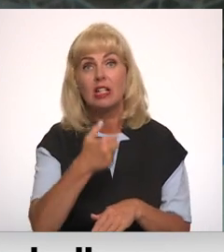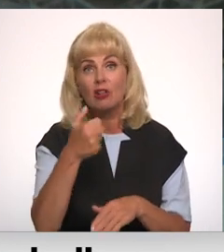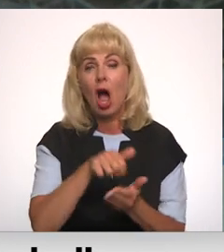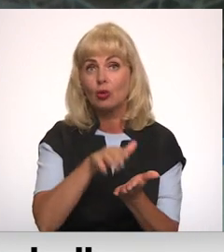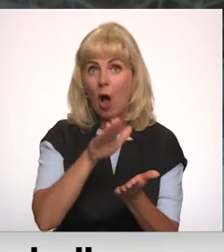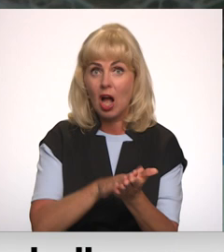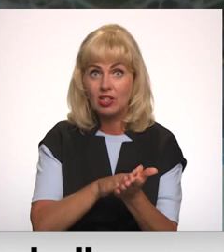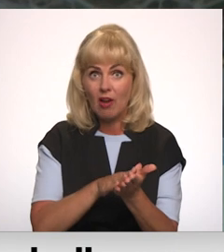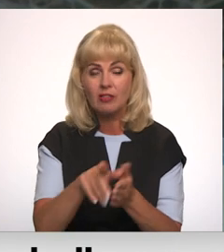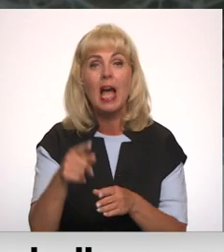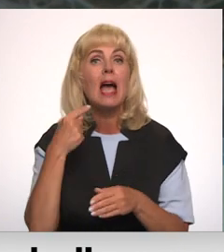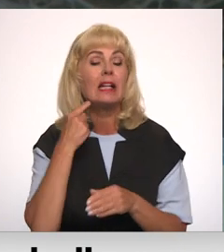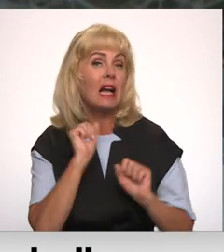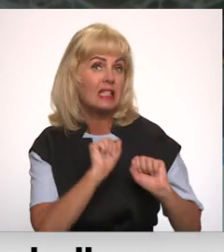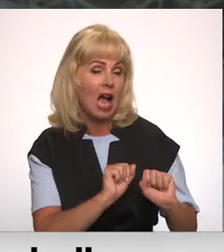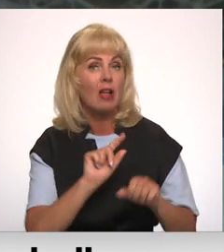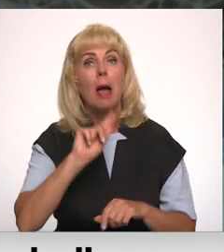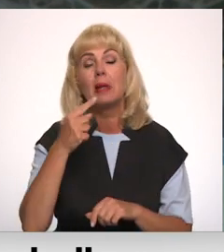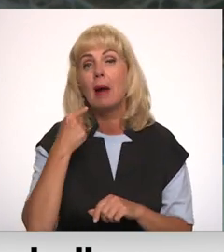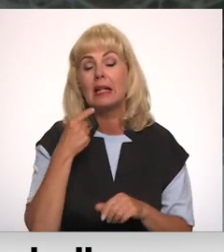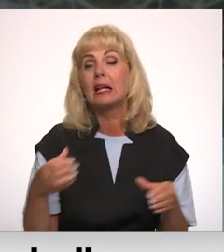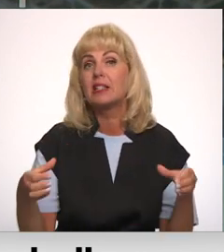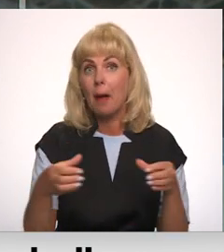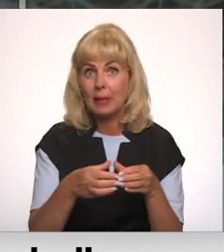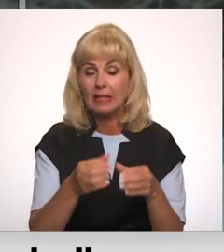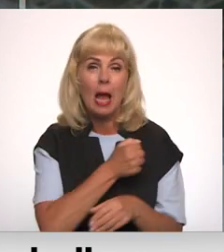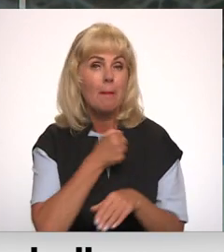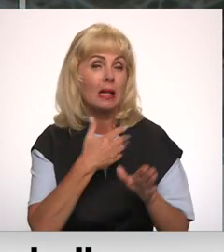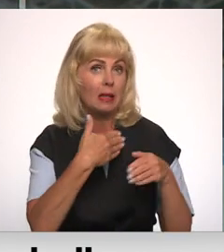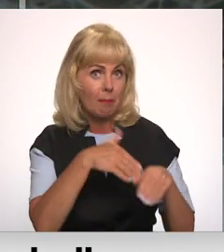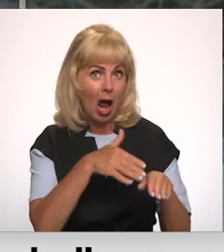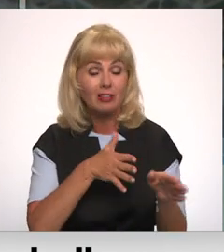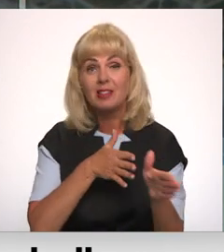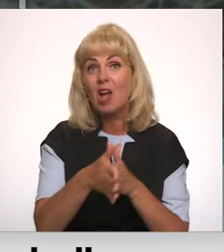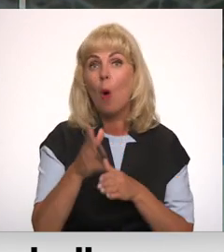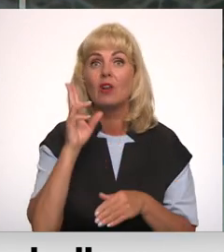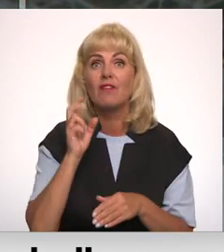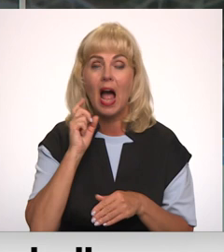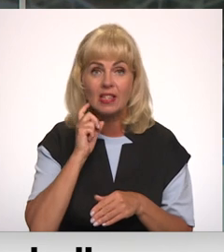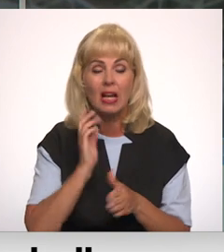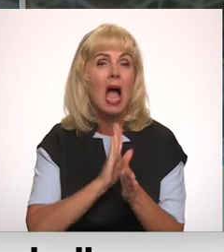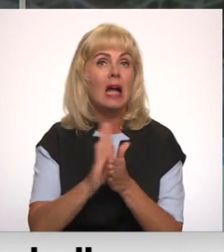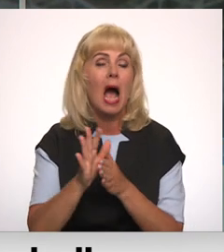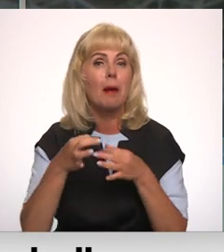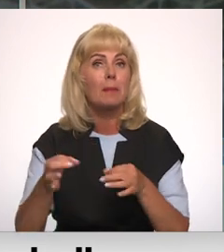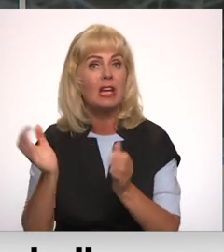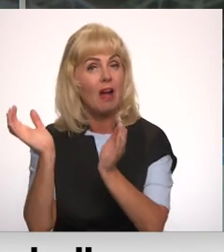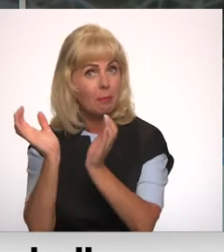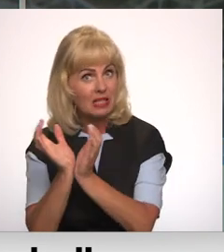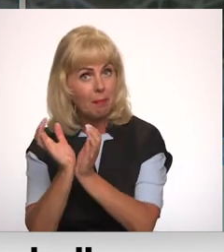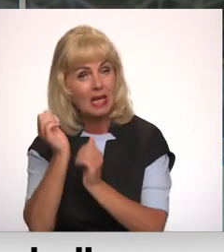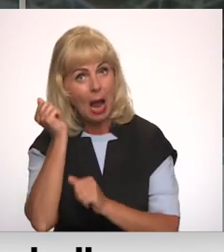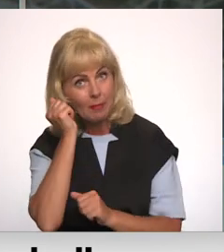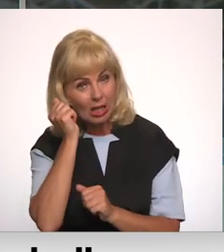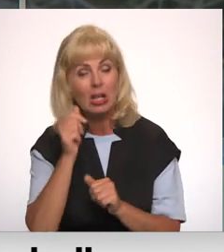iedzīmēja galvaspilsētas aizstāvji pirmā Rīgas brigāda. Militārā parāde vijās cauri Vecrīgai un garām brīvības piemineklim. Tāpat šodien tika